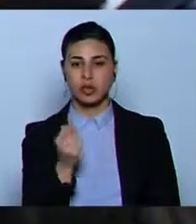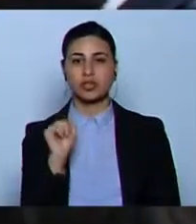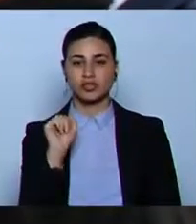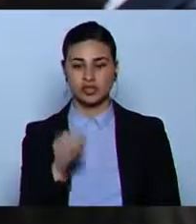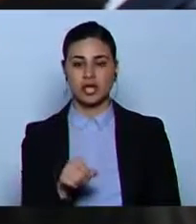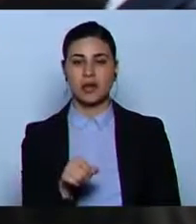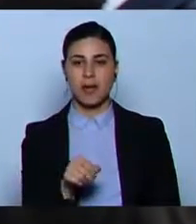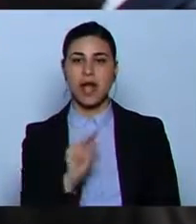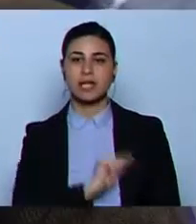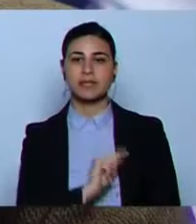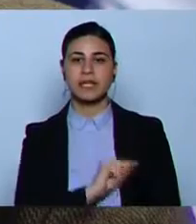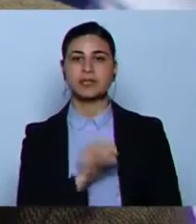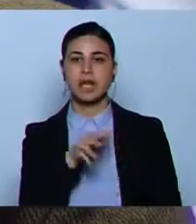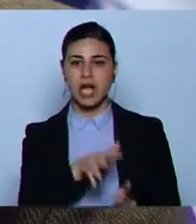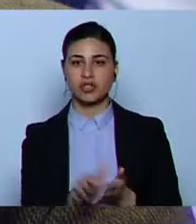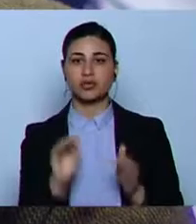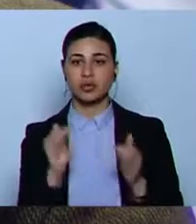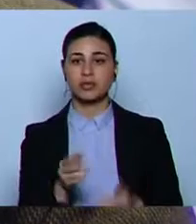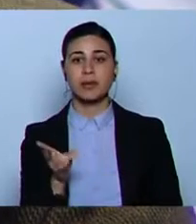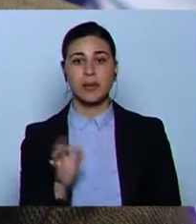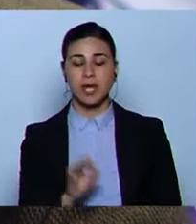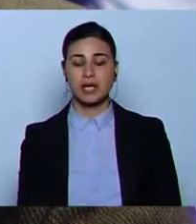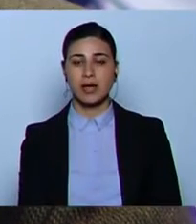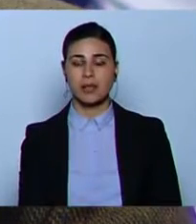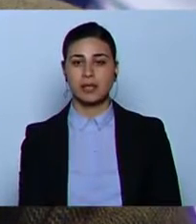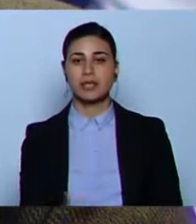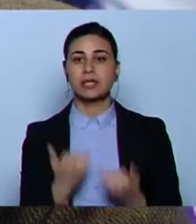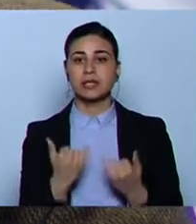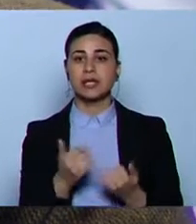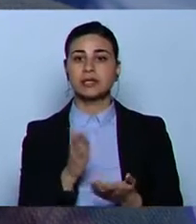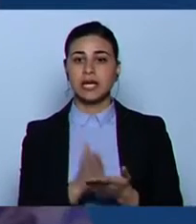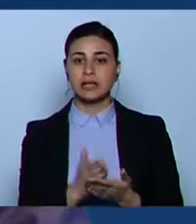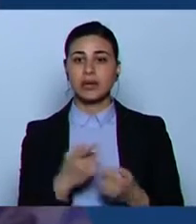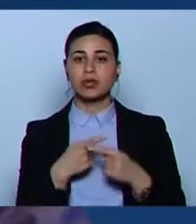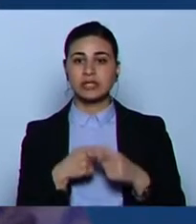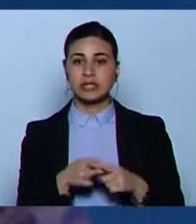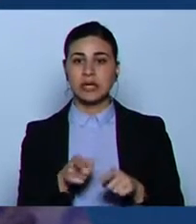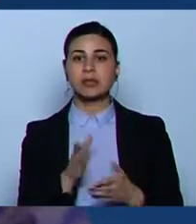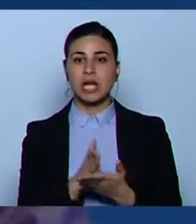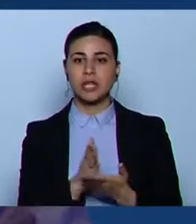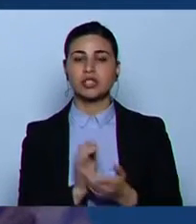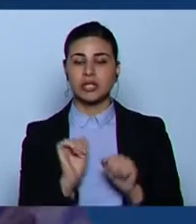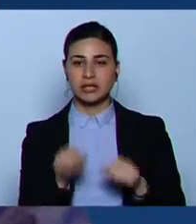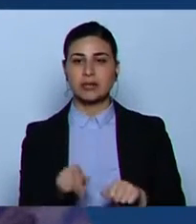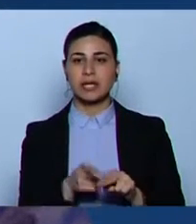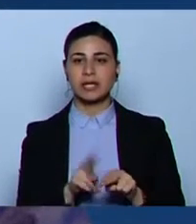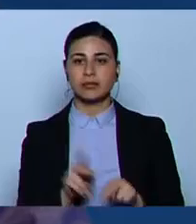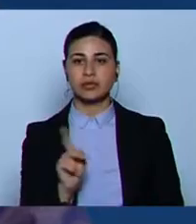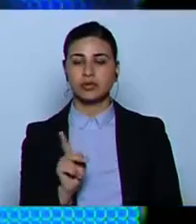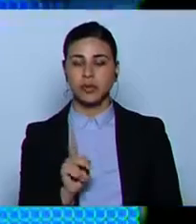დოზით ადმინისტრაციული ხარჯები შემცირდეს, მაგრამ დღეს არსებული სისტემით არის შესაძლებელი იმისა,